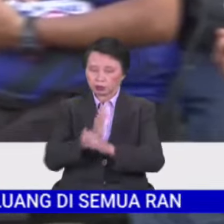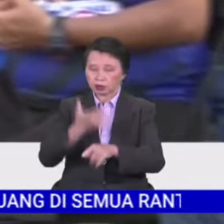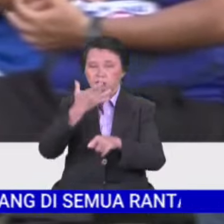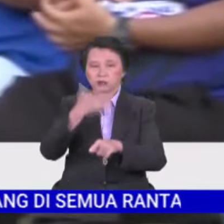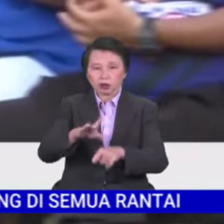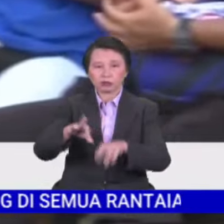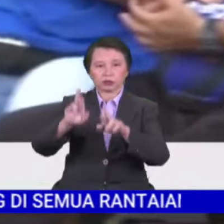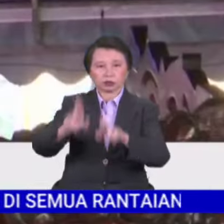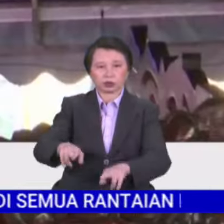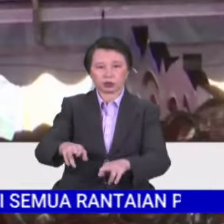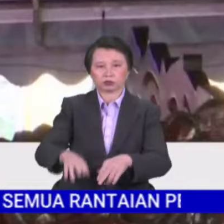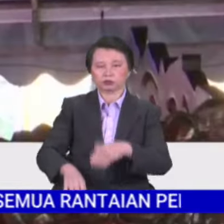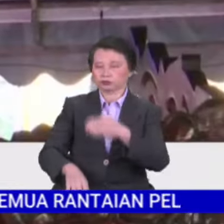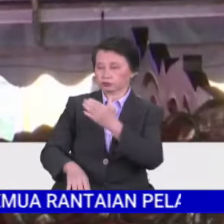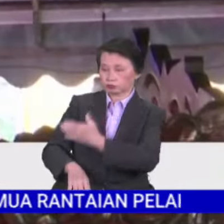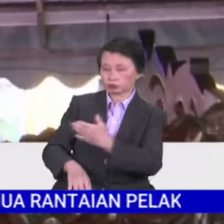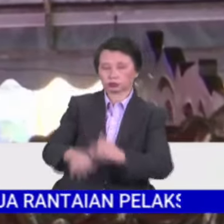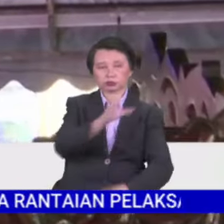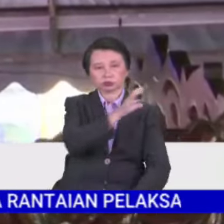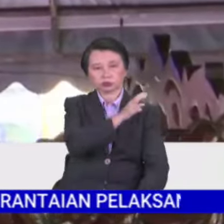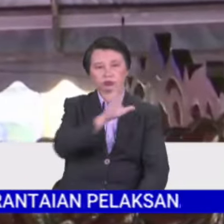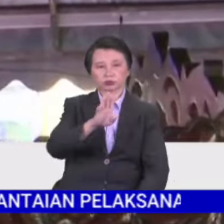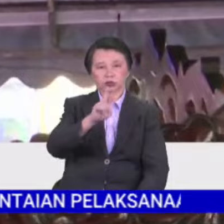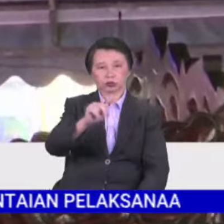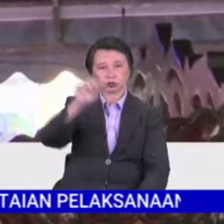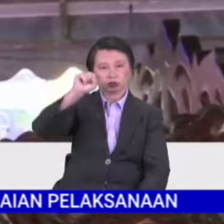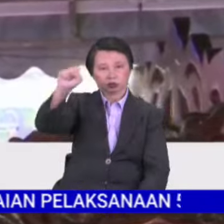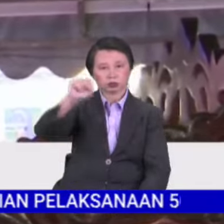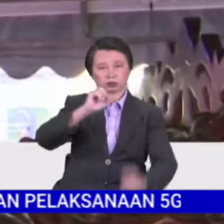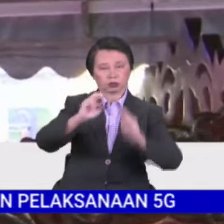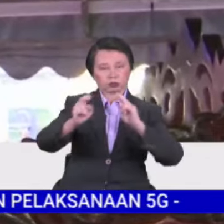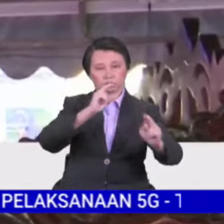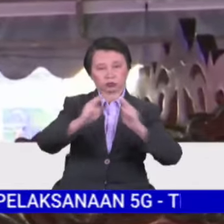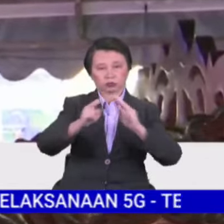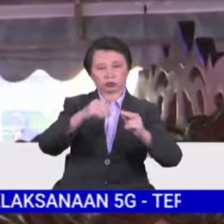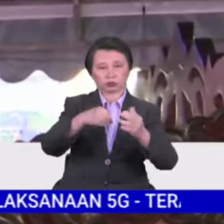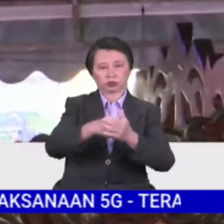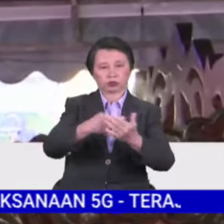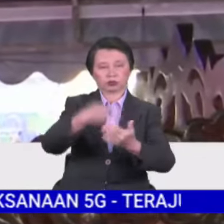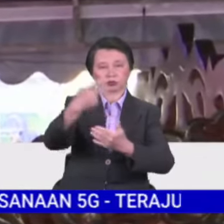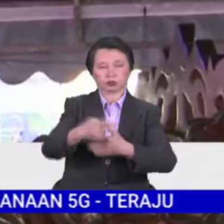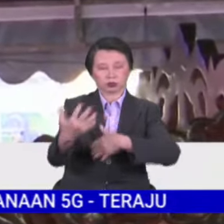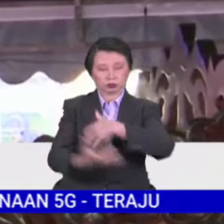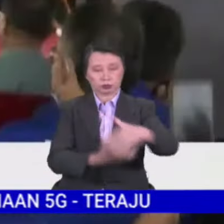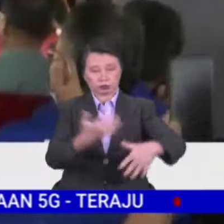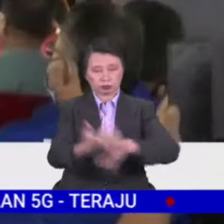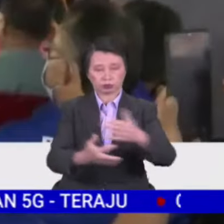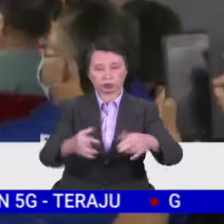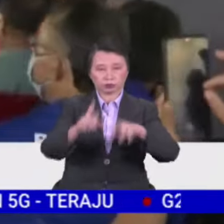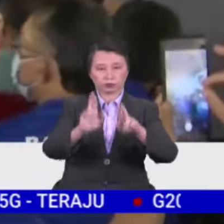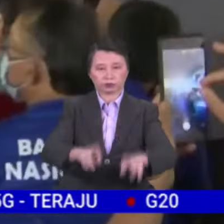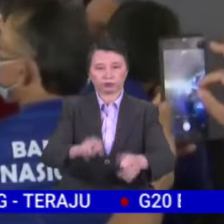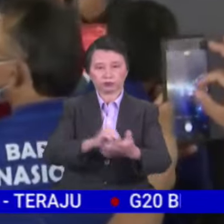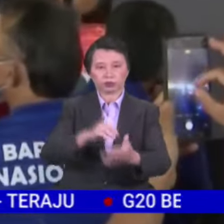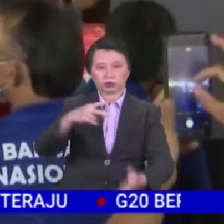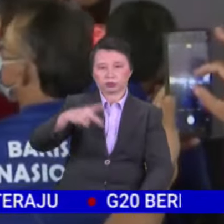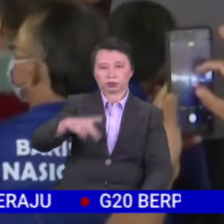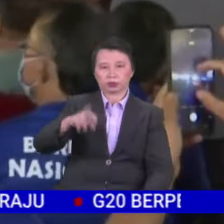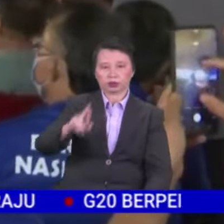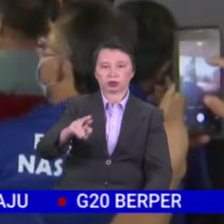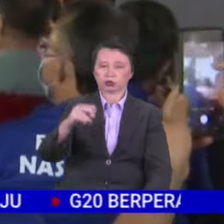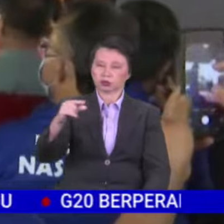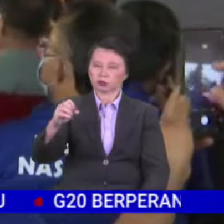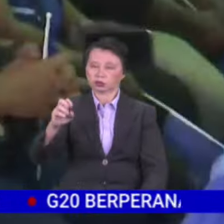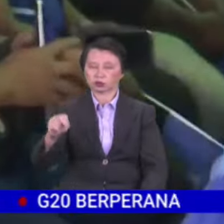nasib rakyat. Beliau yang juga pengerusi BN Sabah berucap demikian dalam program Ramah Mesra Rakyat di PPR